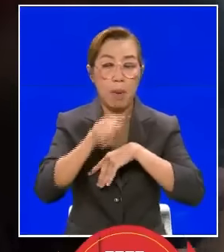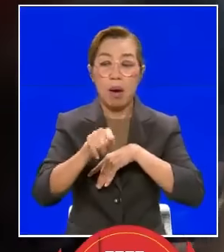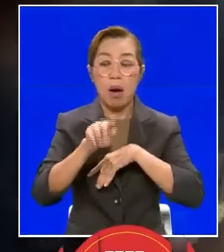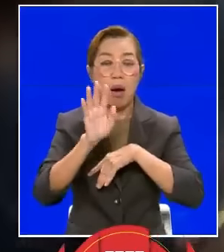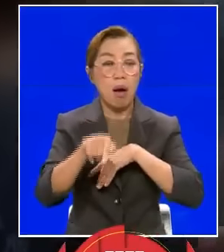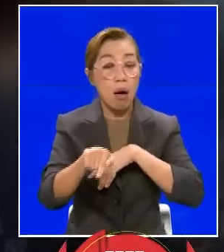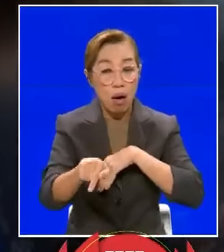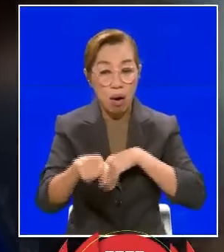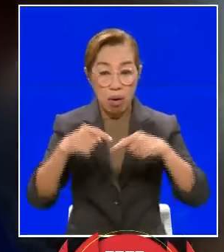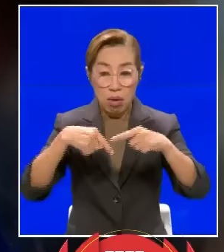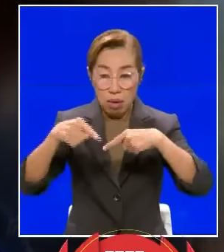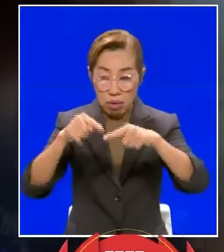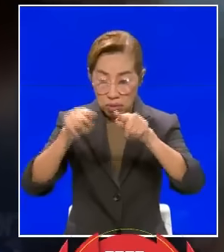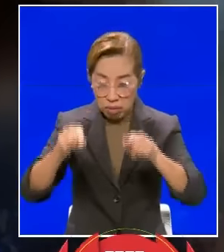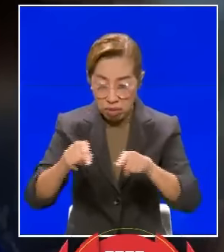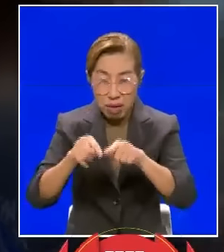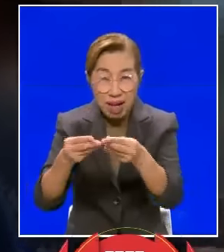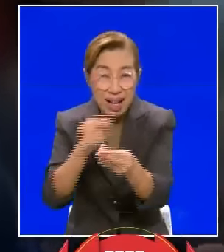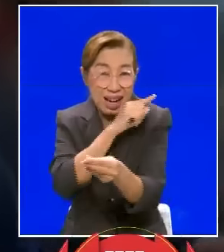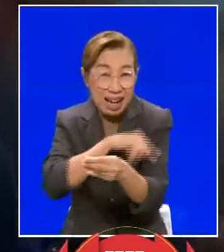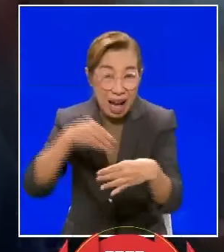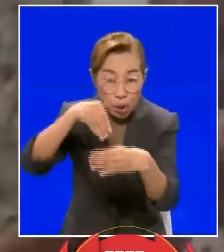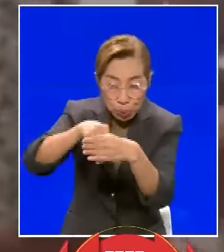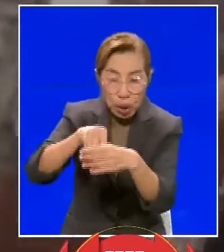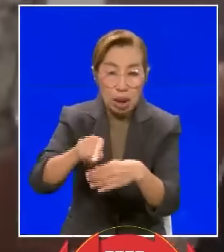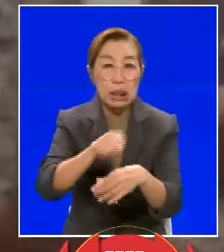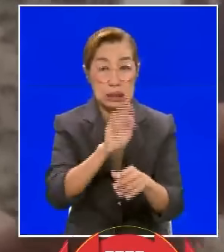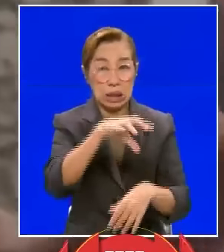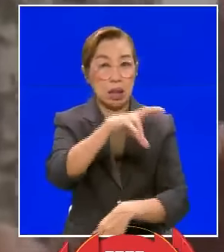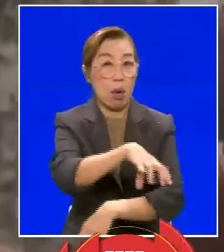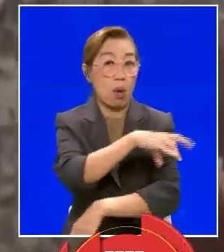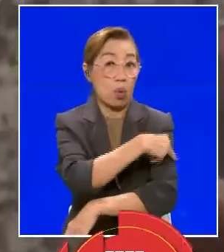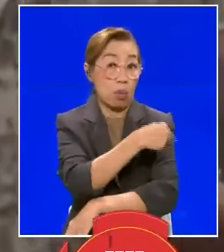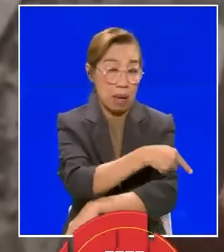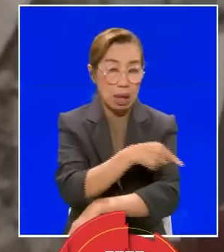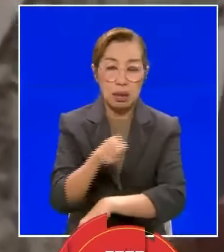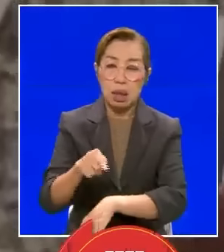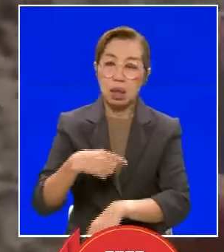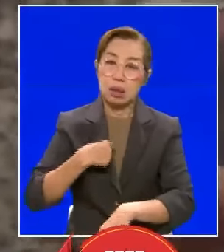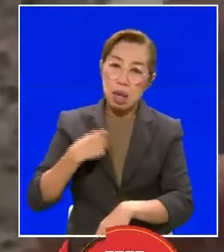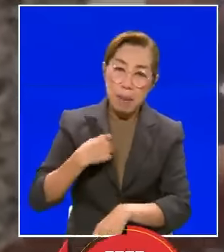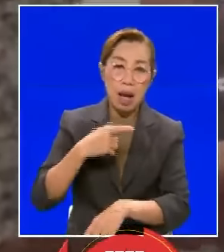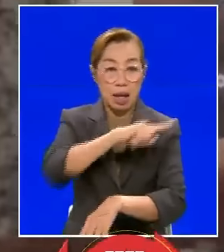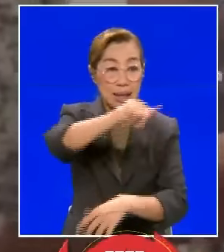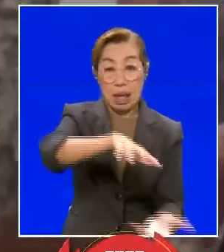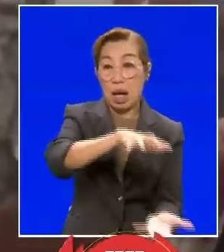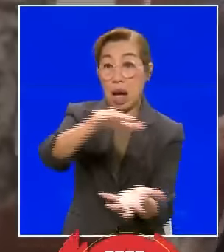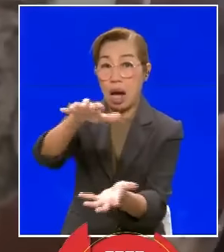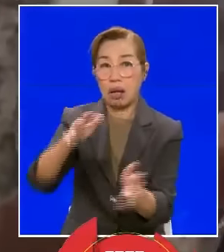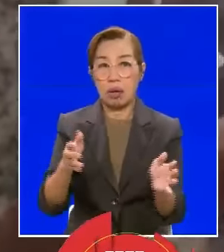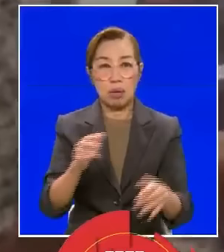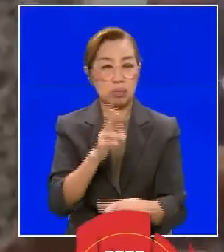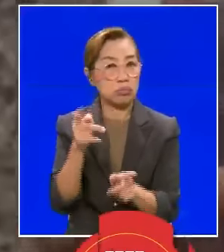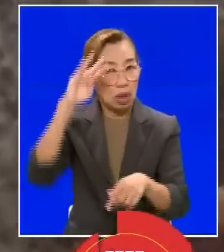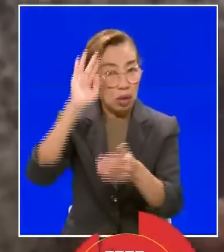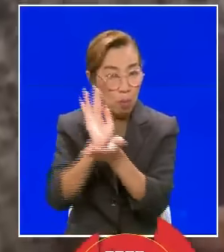พนักงานสอบสวนเอาหลักฐานทั้งเสื้อผ้าที่ใส่ทรัพย์สินซองพลาสติกซองสงสัยไปตรวจสอบเบื้องต้นเดี๋ยวซองนี้ก็ต้องไปส่ง